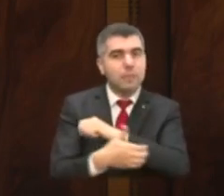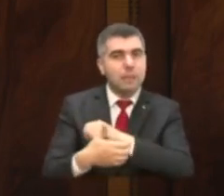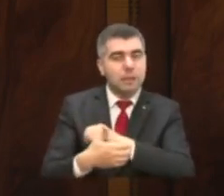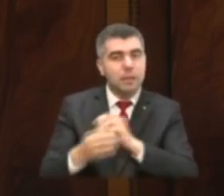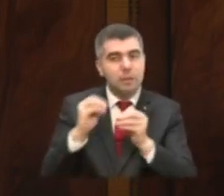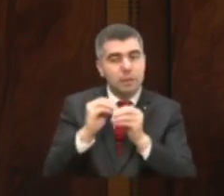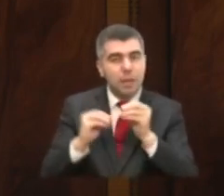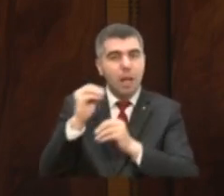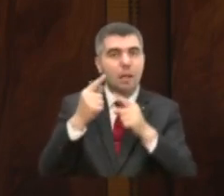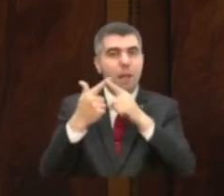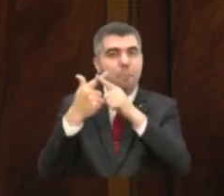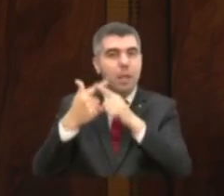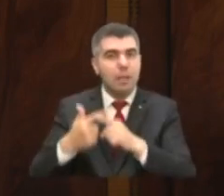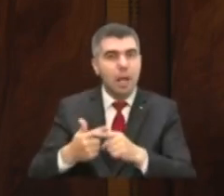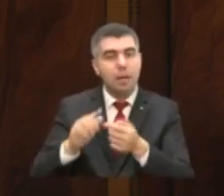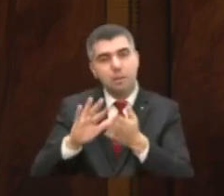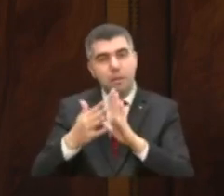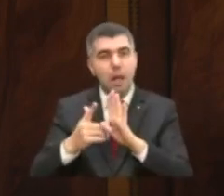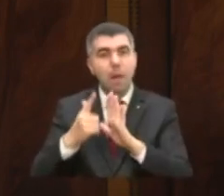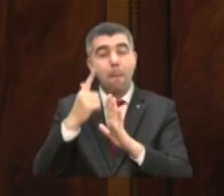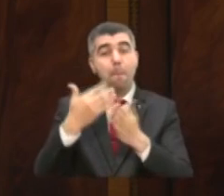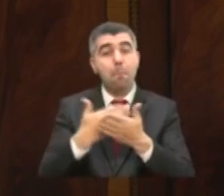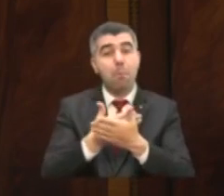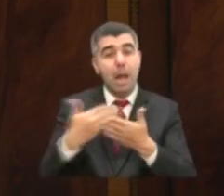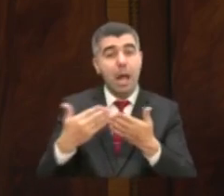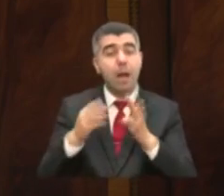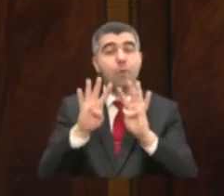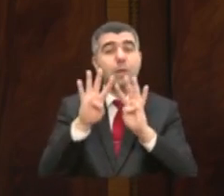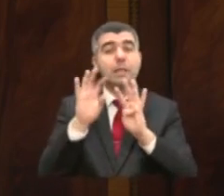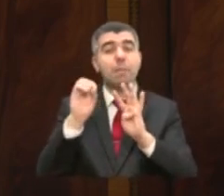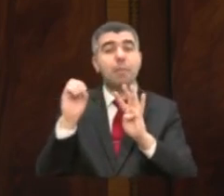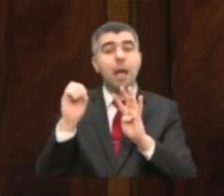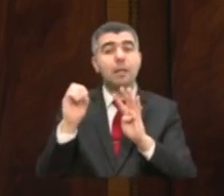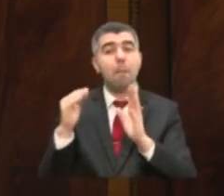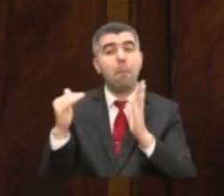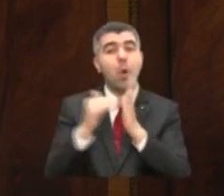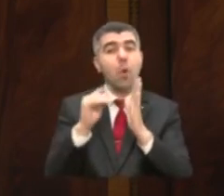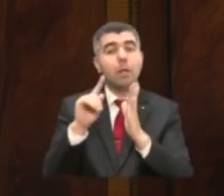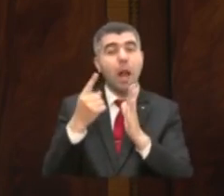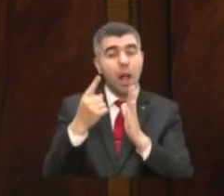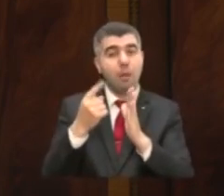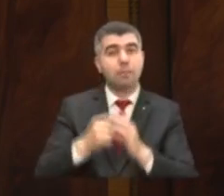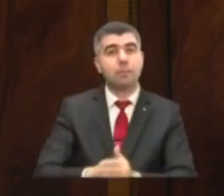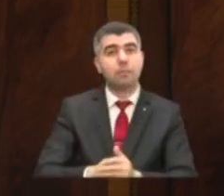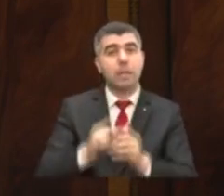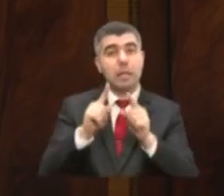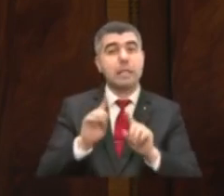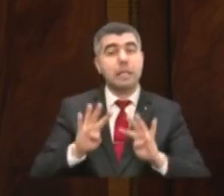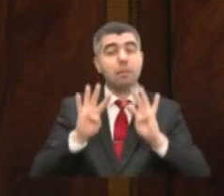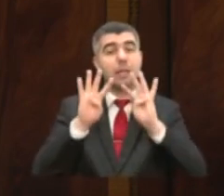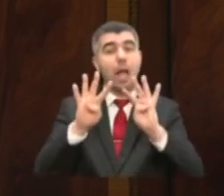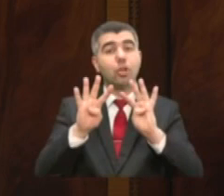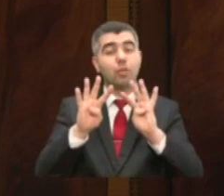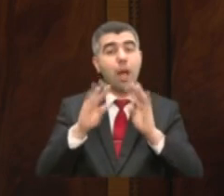الميزانية ديالها، وغاية تولي تقريبا 1.8 مليار درهم سنويا، ما يقدر ب 18 مليار على